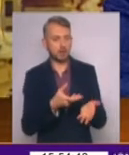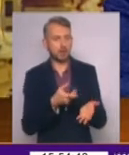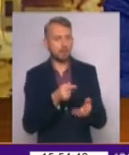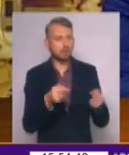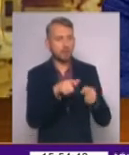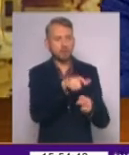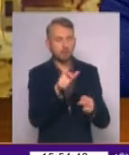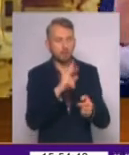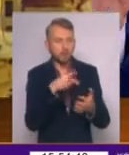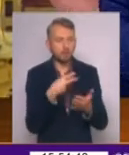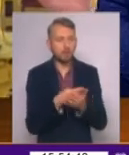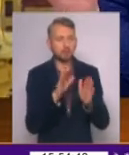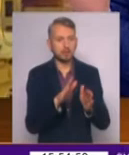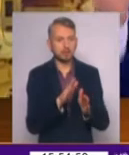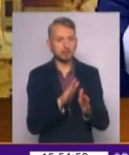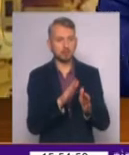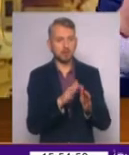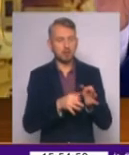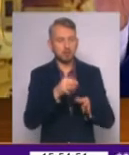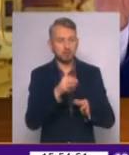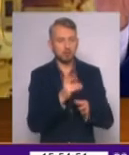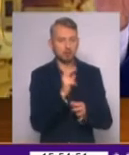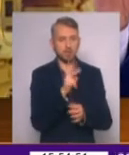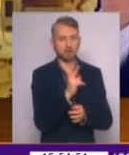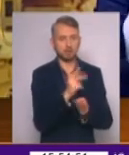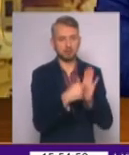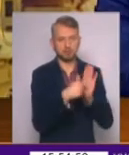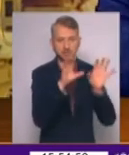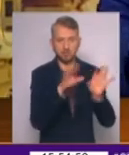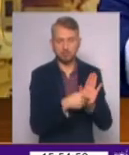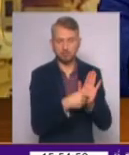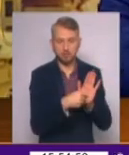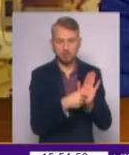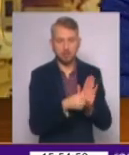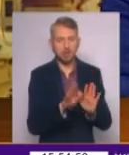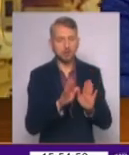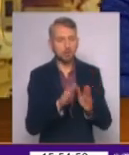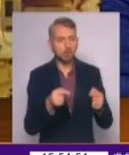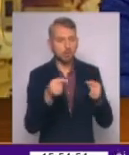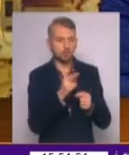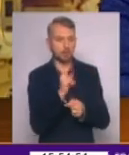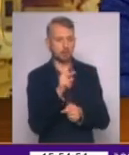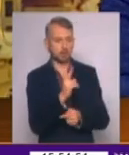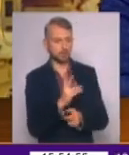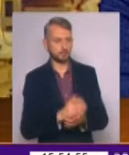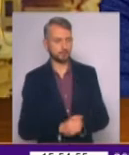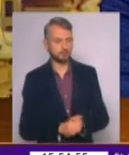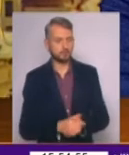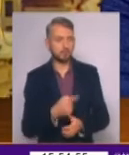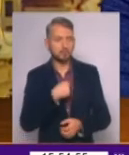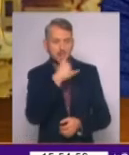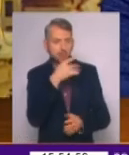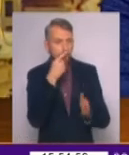особам, передбаченим виключно процесуальним, кримінально-процесуальним угу. кодексом. І виключно в рамках КПК. Ми не